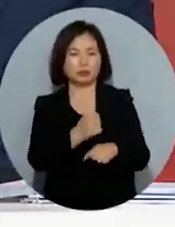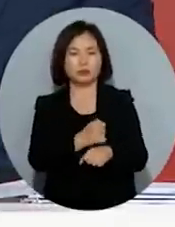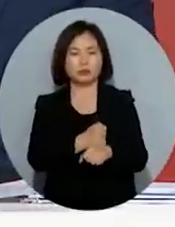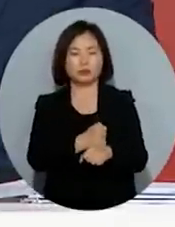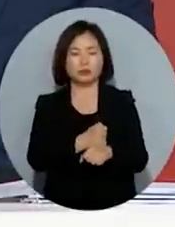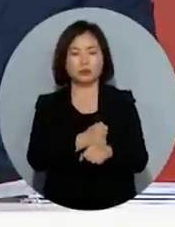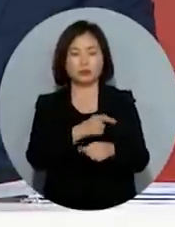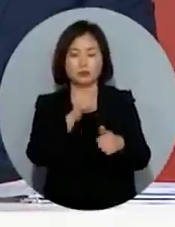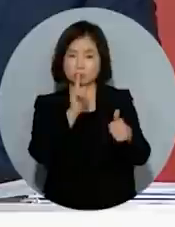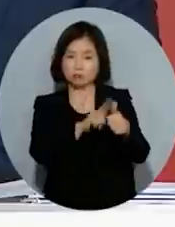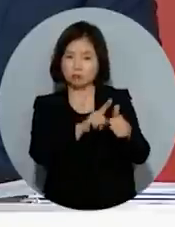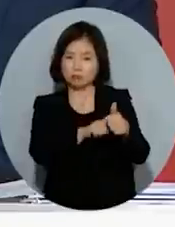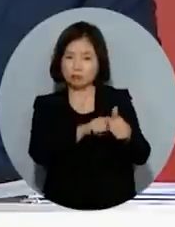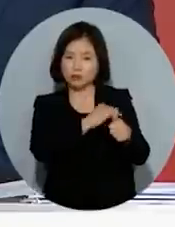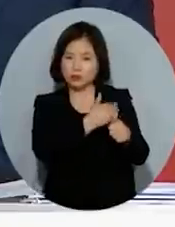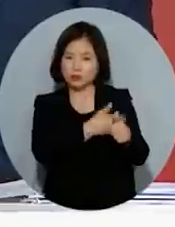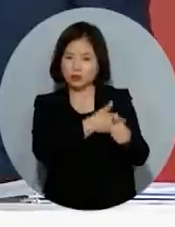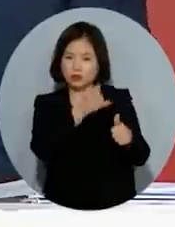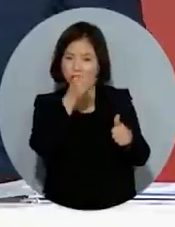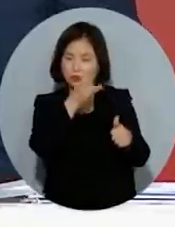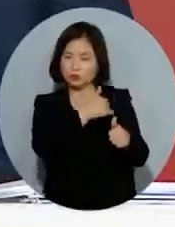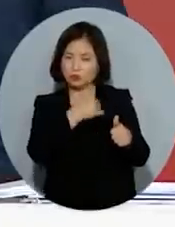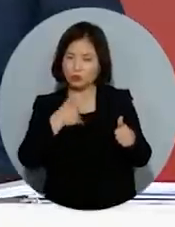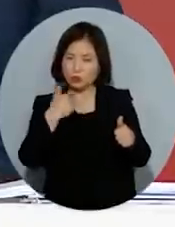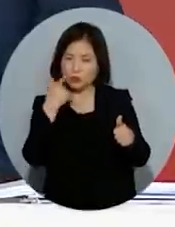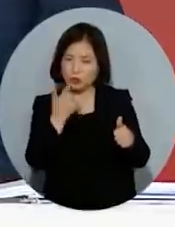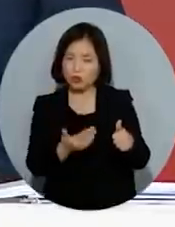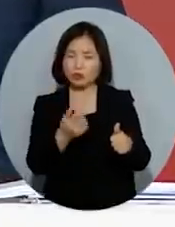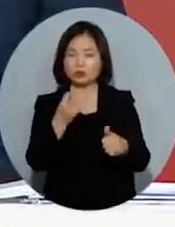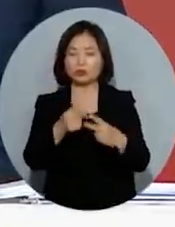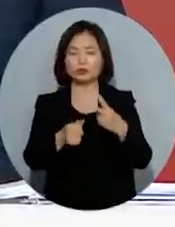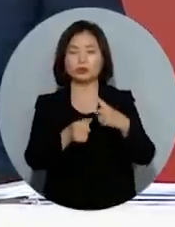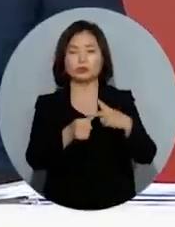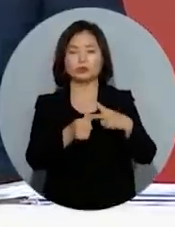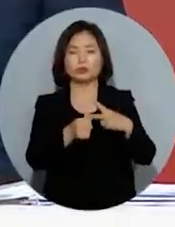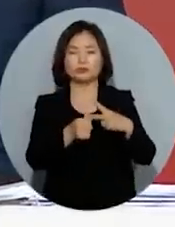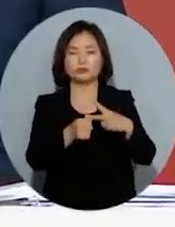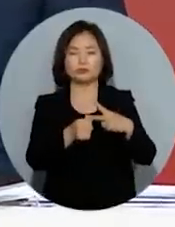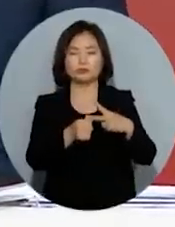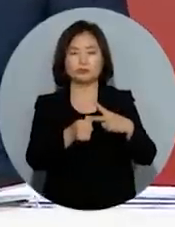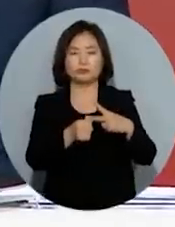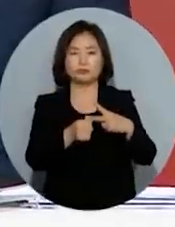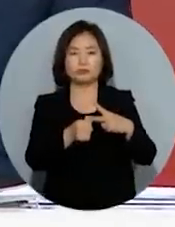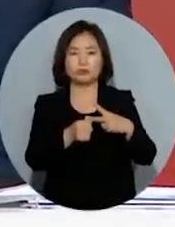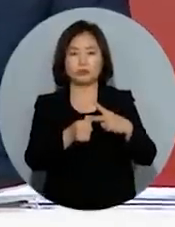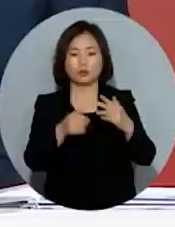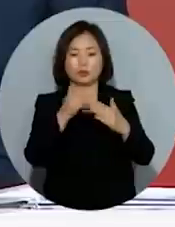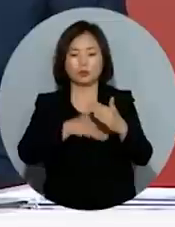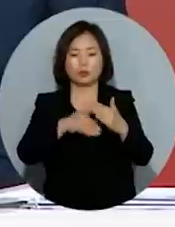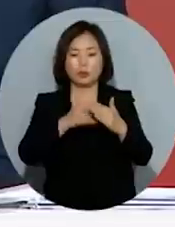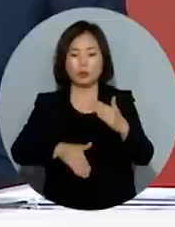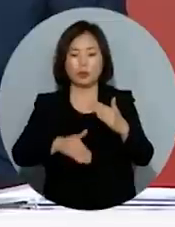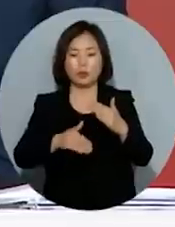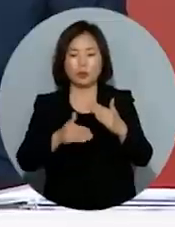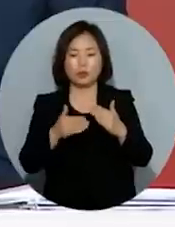과연 이 사람이 능력이 있느냐. 그리고 두 번째는